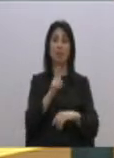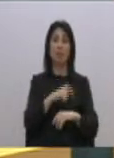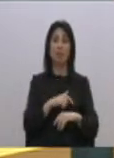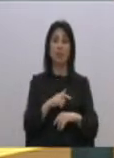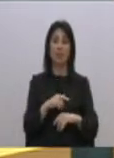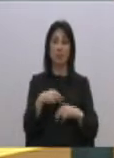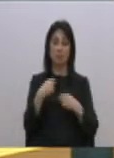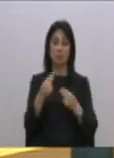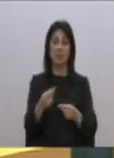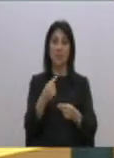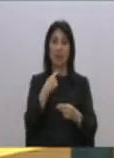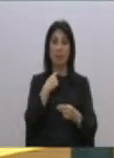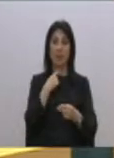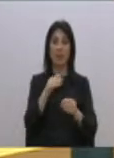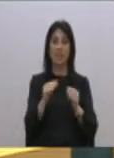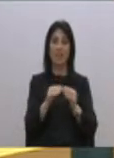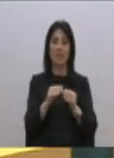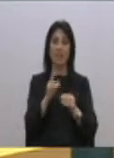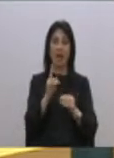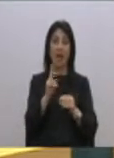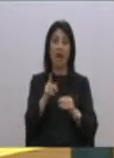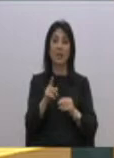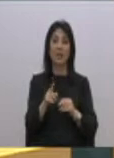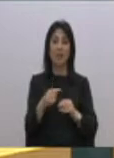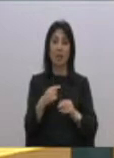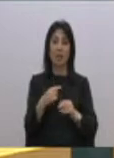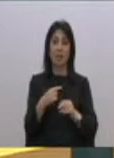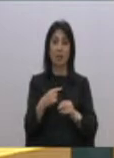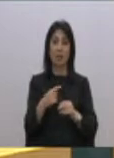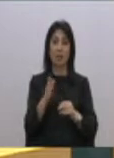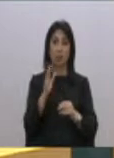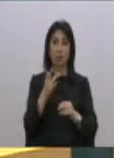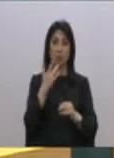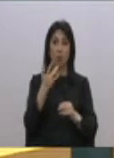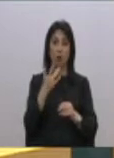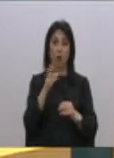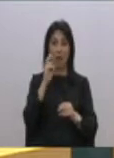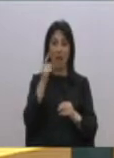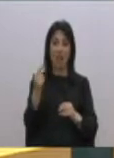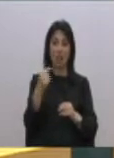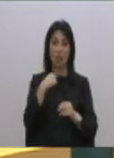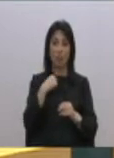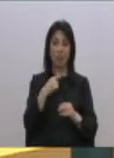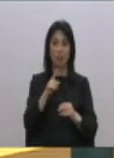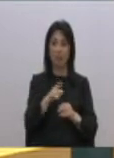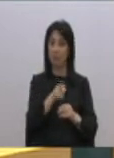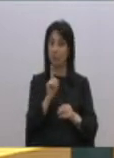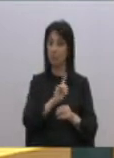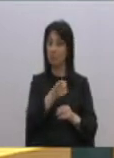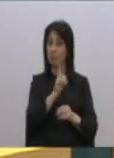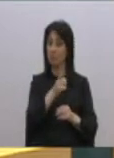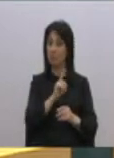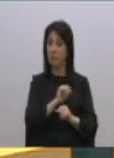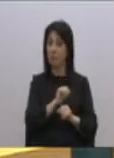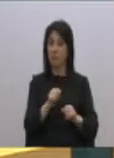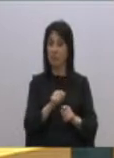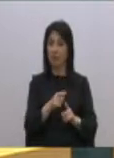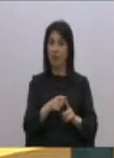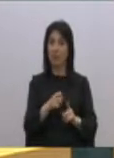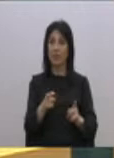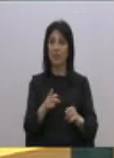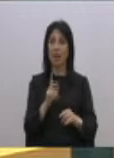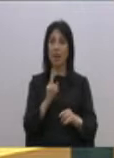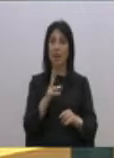და მიცეს ხმა ისეთ კანდიდატს, რომელზეც წამოვა პოლიტიკური ხელისუფლები და მესიჯი, რომ ეს არ უნდა დაინიშნოს და